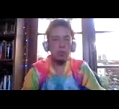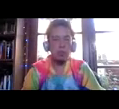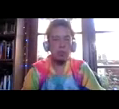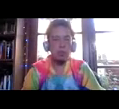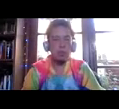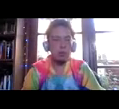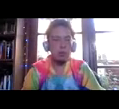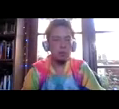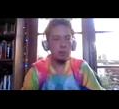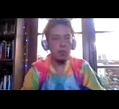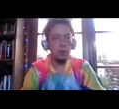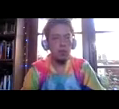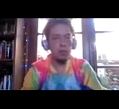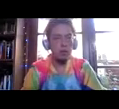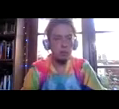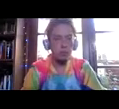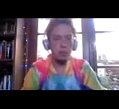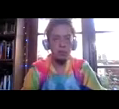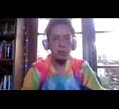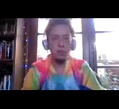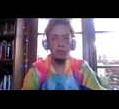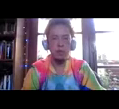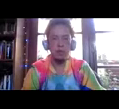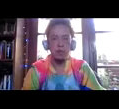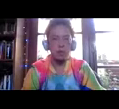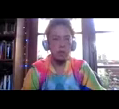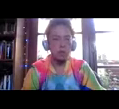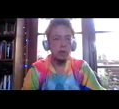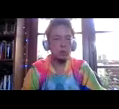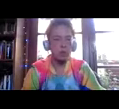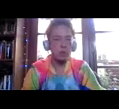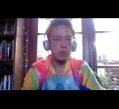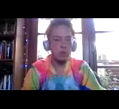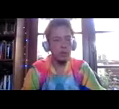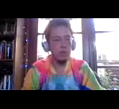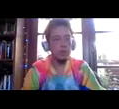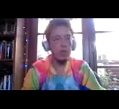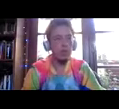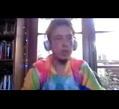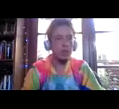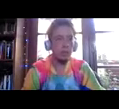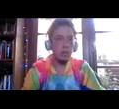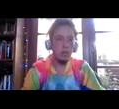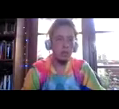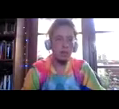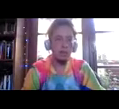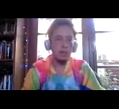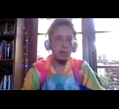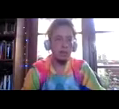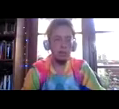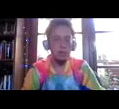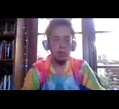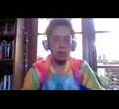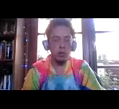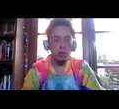médicaux. On a une série de travaux et de publications que vous pouvez trouver dans nos